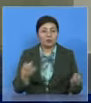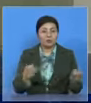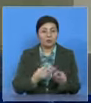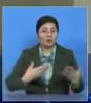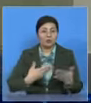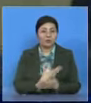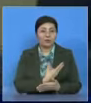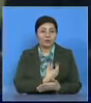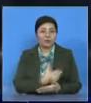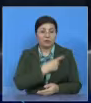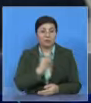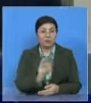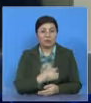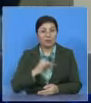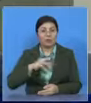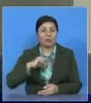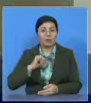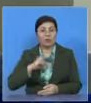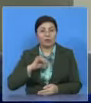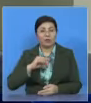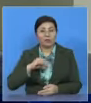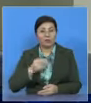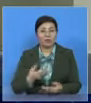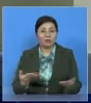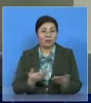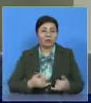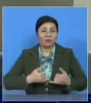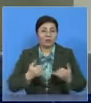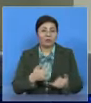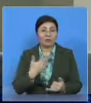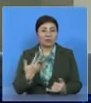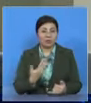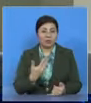подтверждать, усилить сила иммунитета. Для этого получается третья доза.